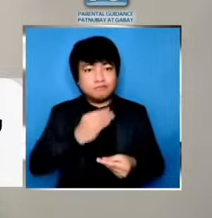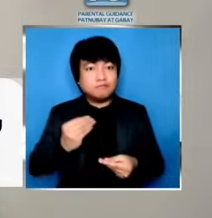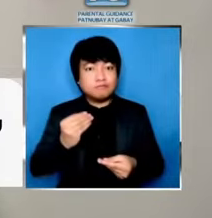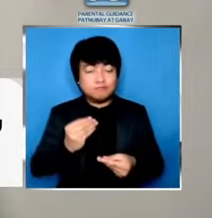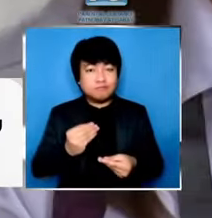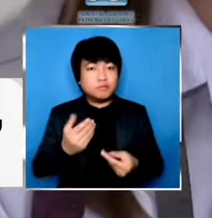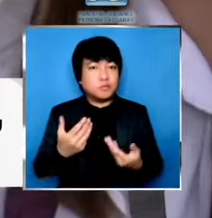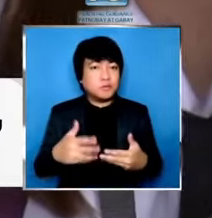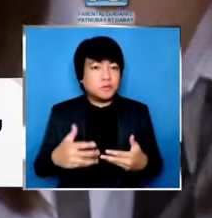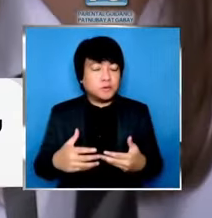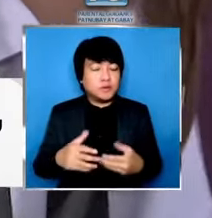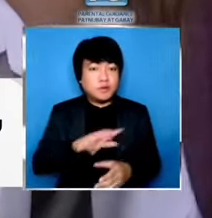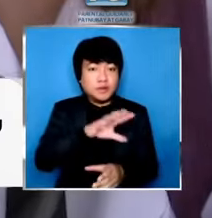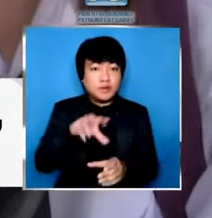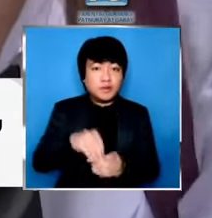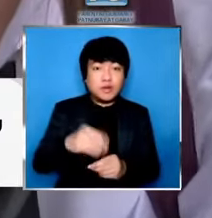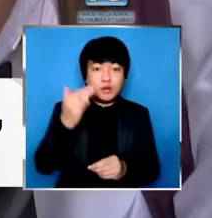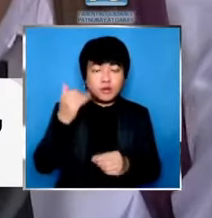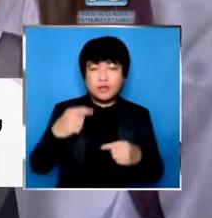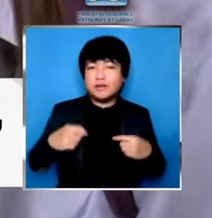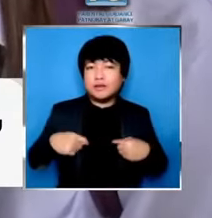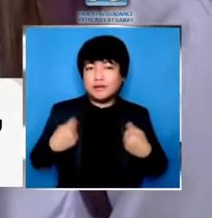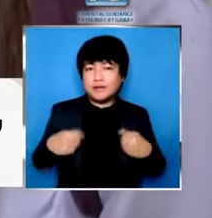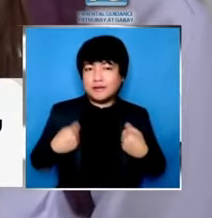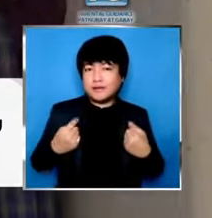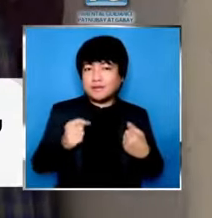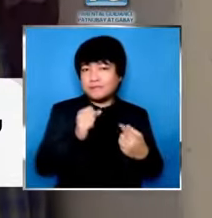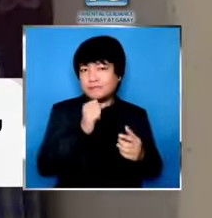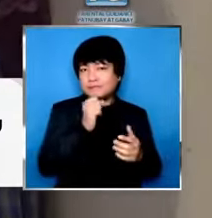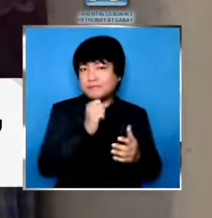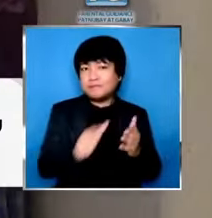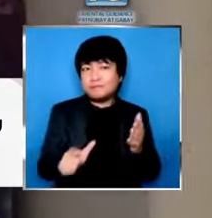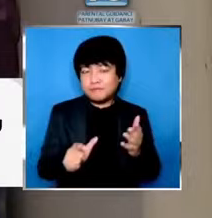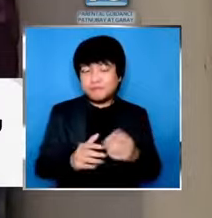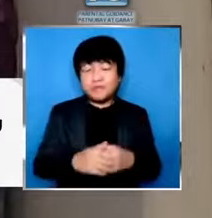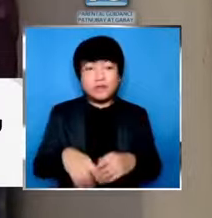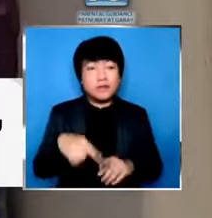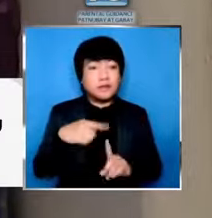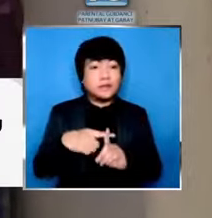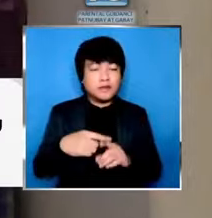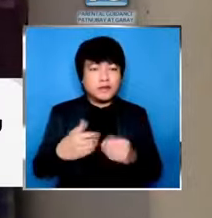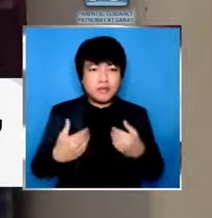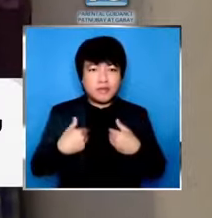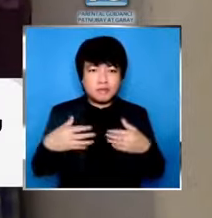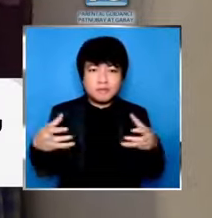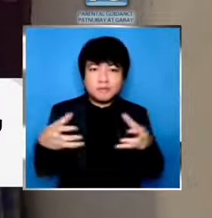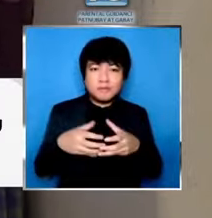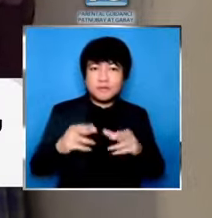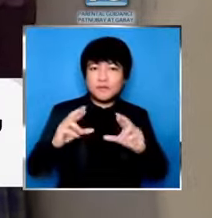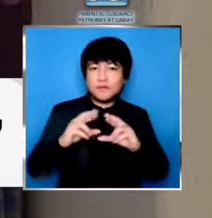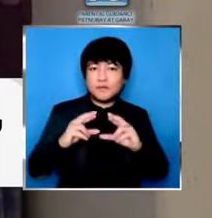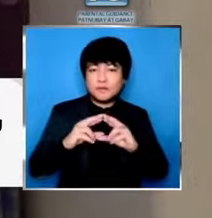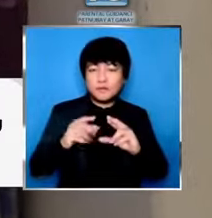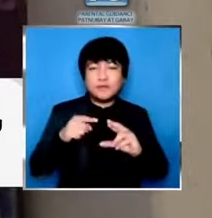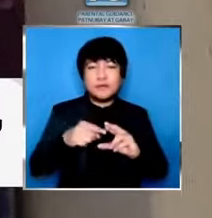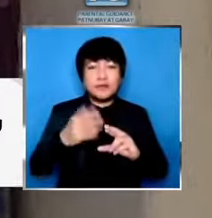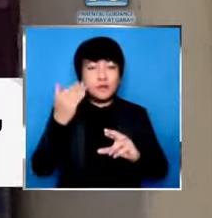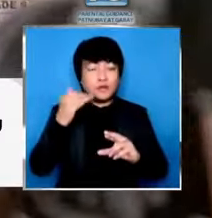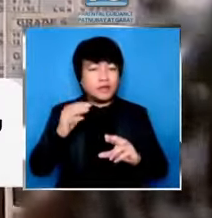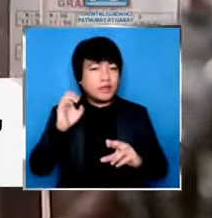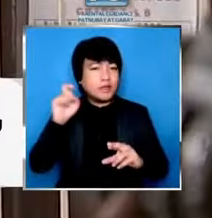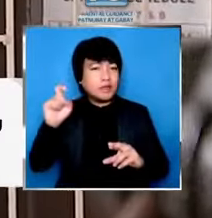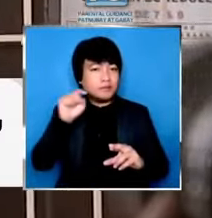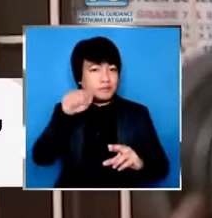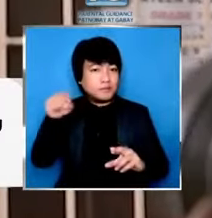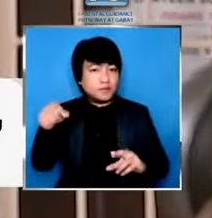cast dahil nasa same age group sila. Naging tila mini reunion din daw ito dahil naging co-star sila sa iba pang GMA series.